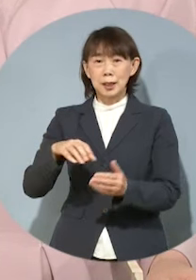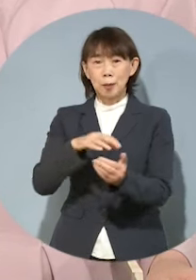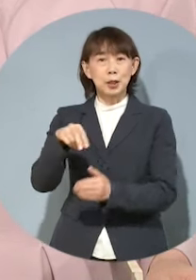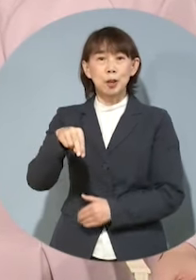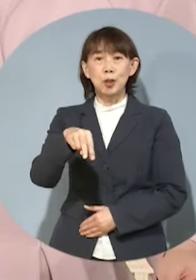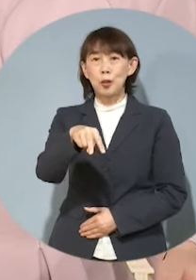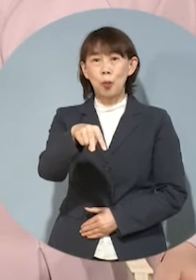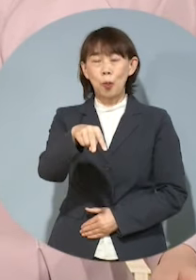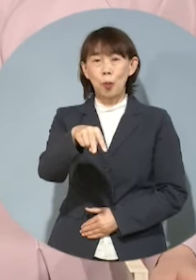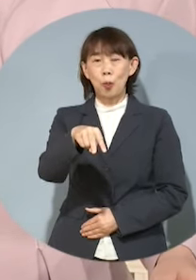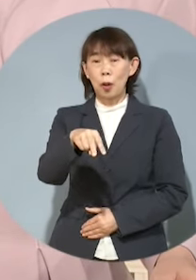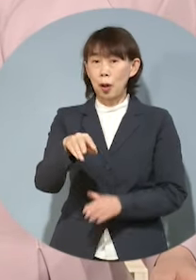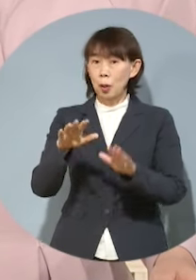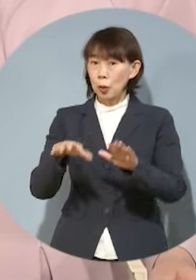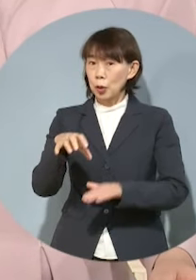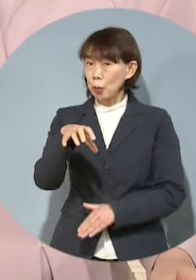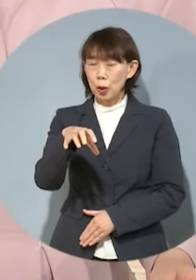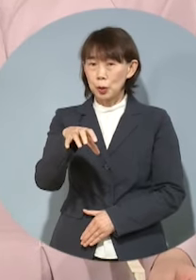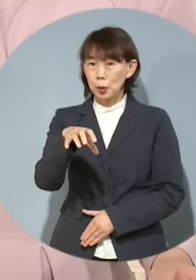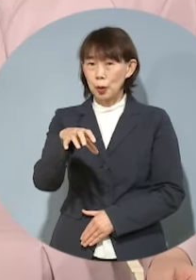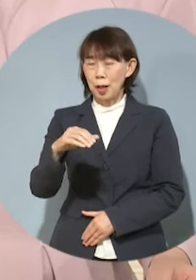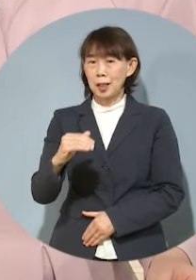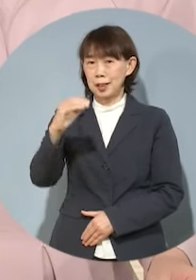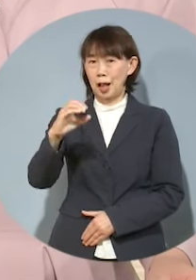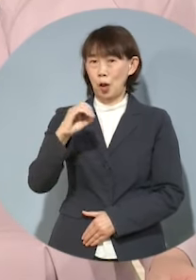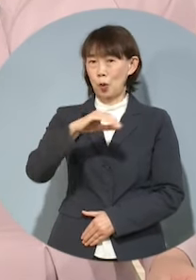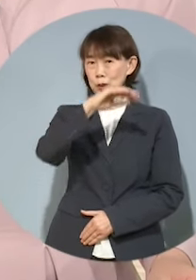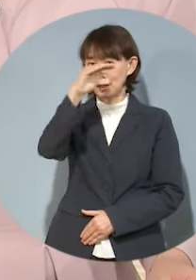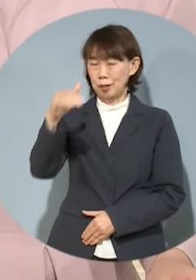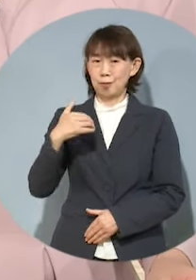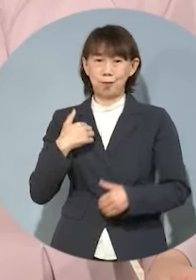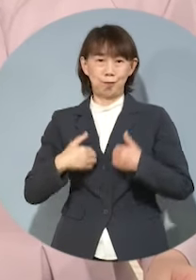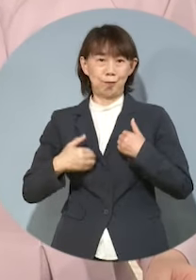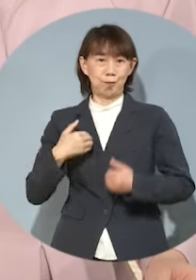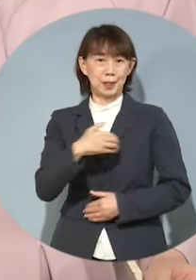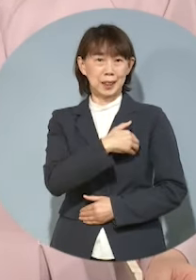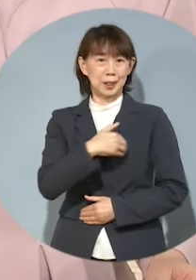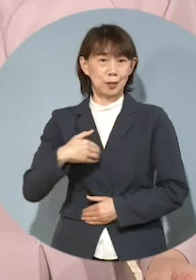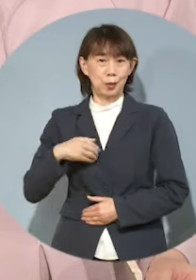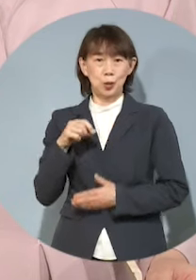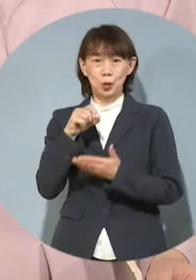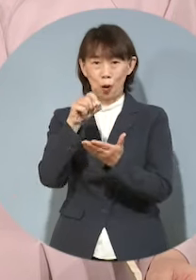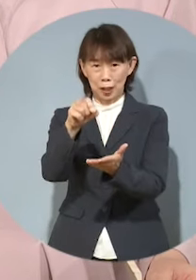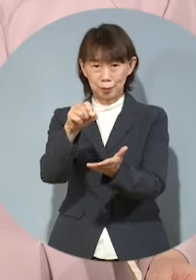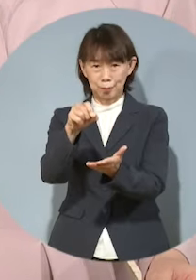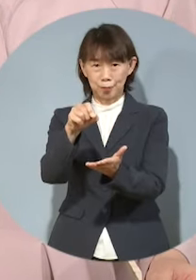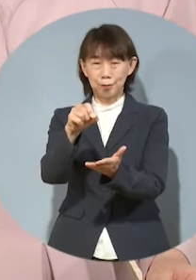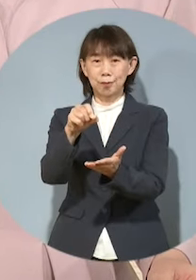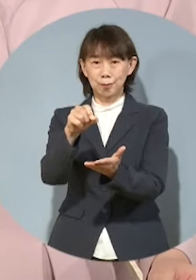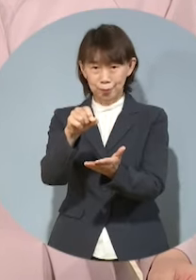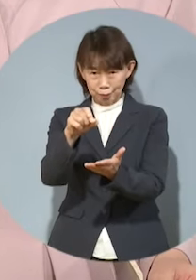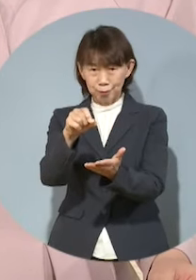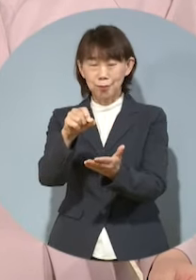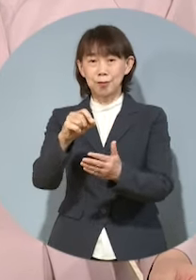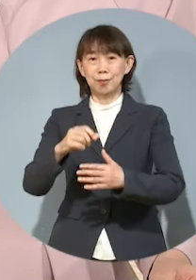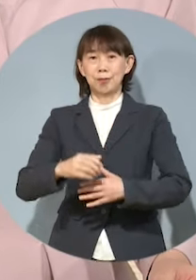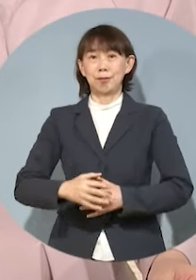。今回は高尾山をより楽しむことができるスポットです。